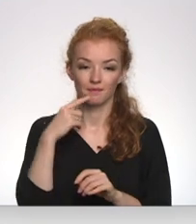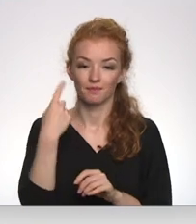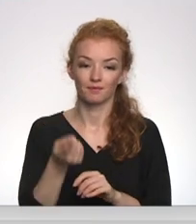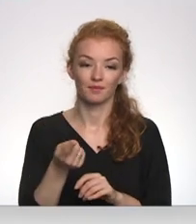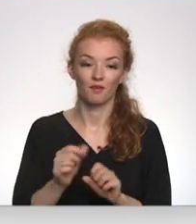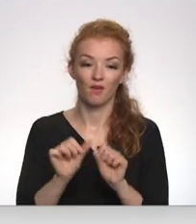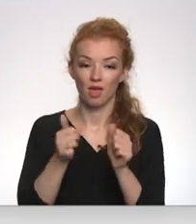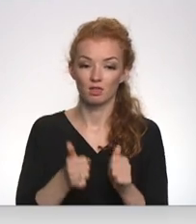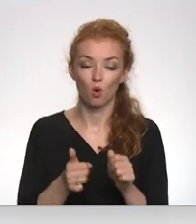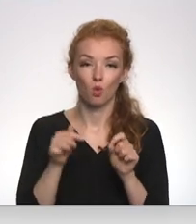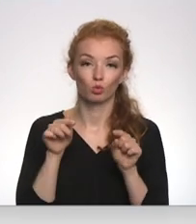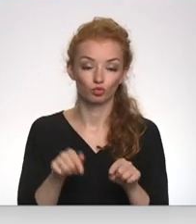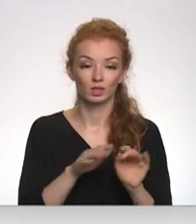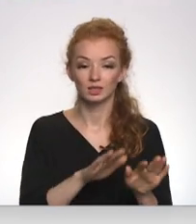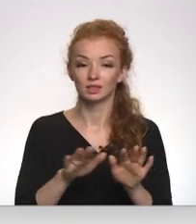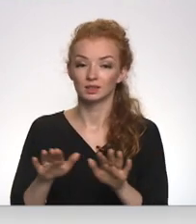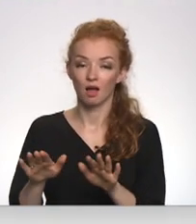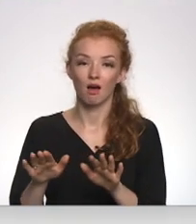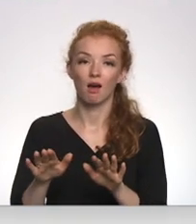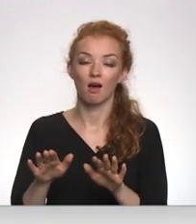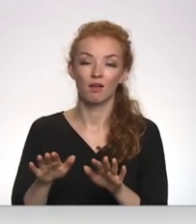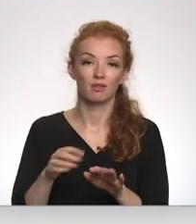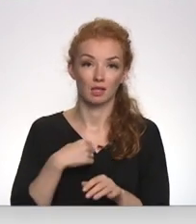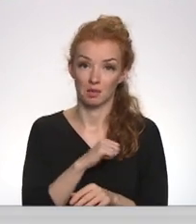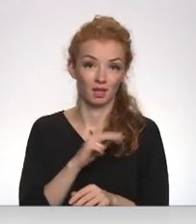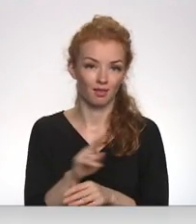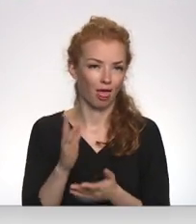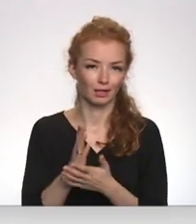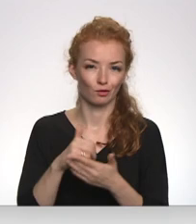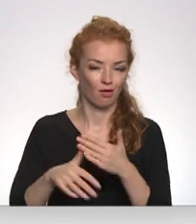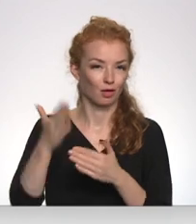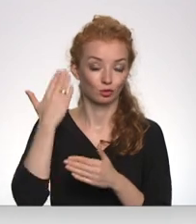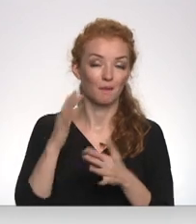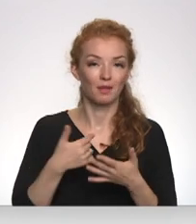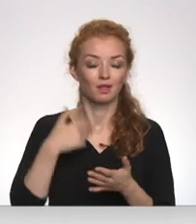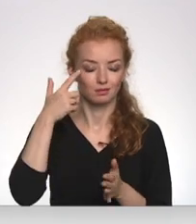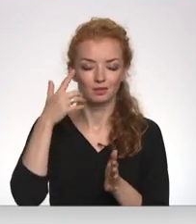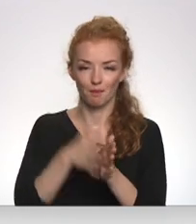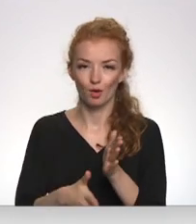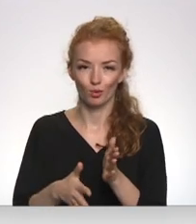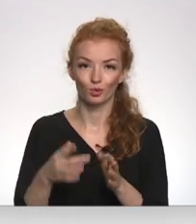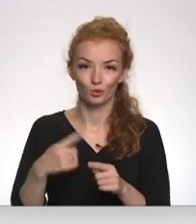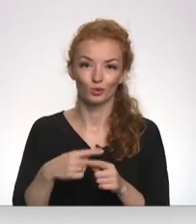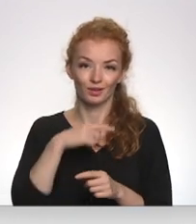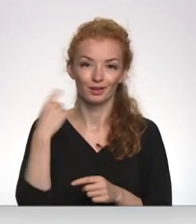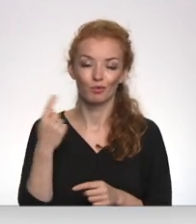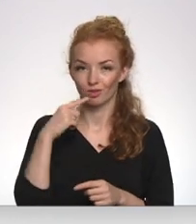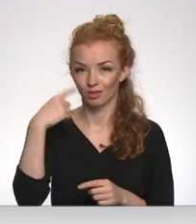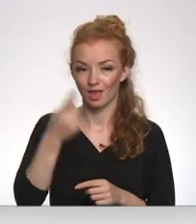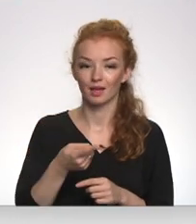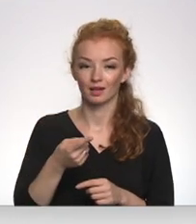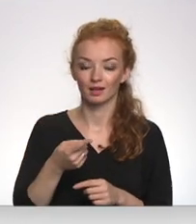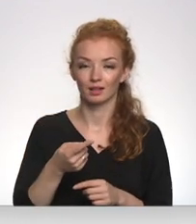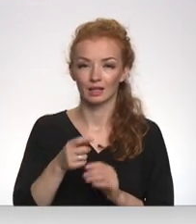ka veidojot šo izstādi, nebūdama vēsturniece, es beidzot sapratu un gribētu teikt